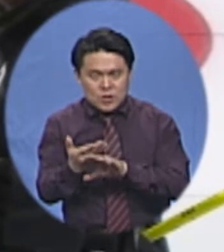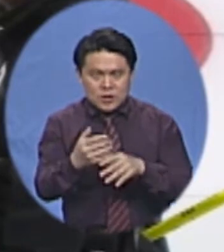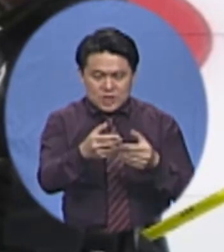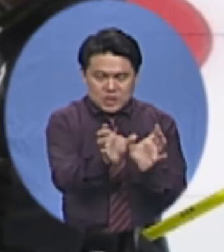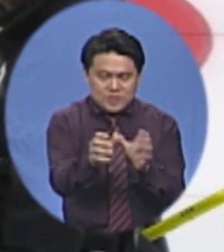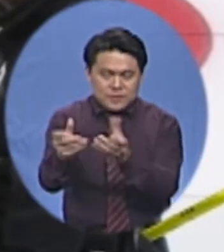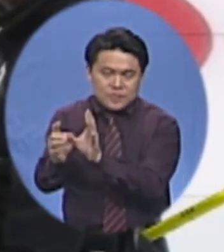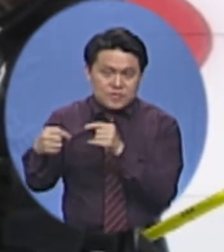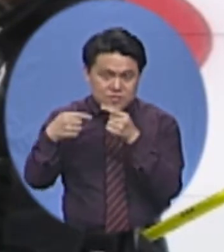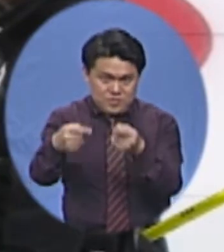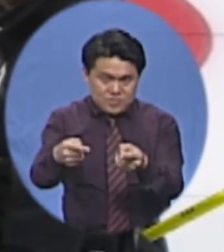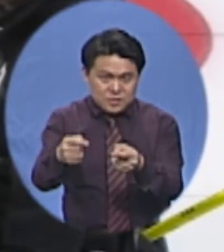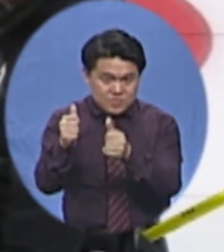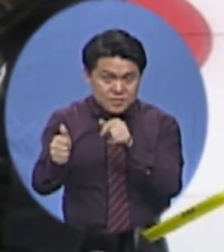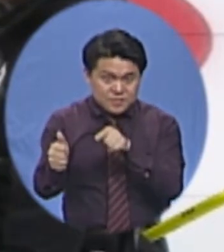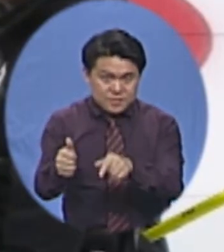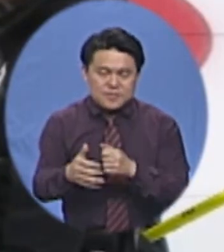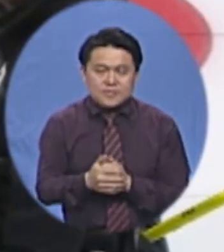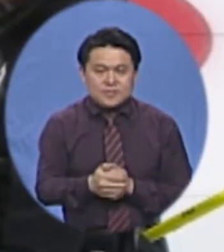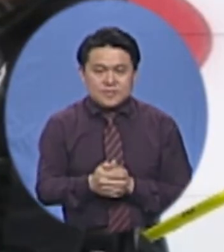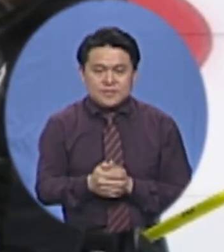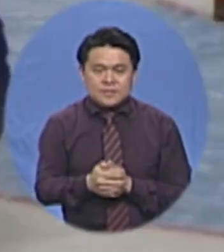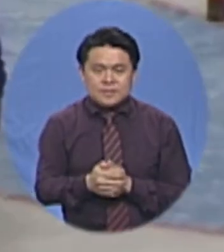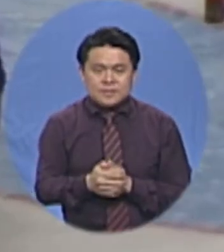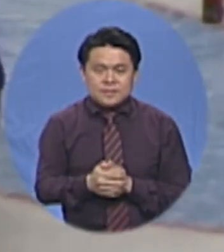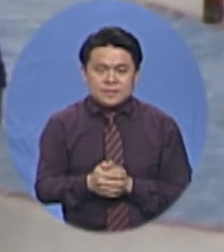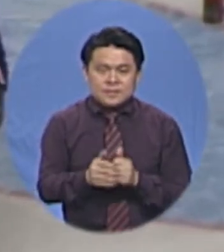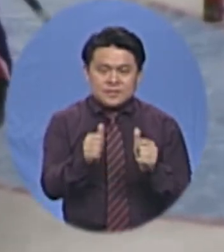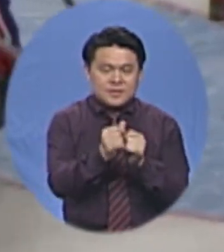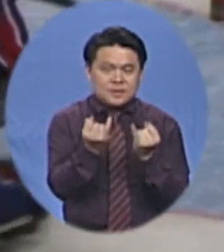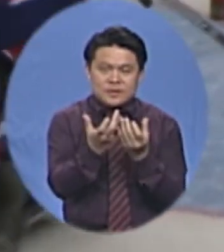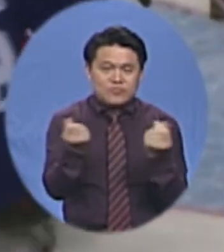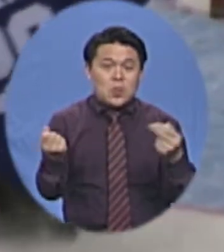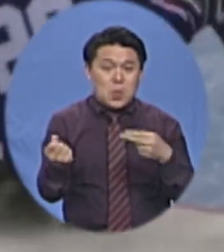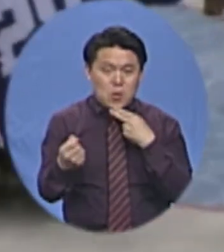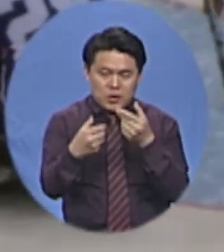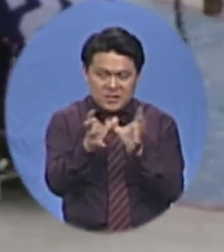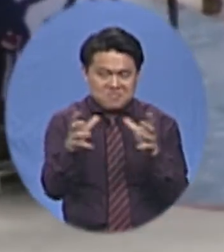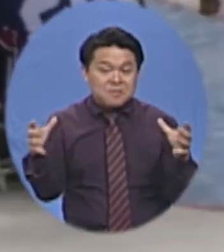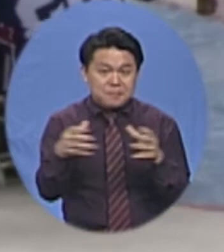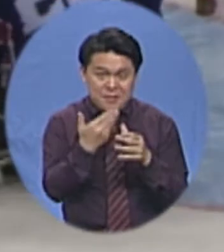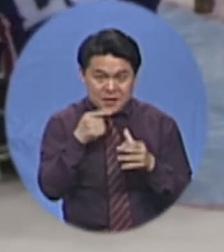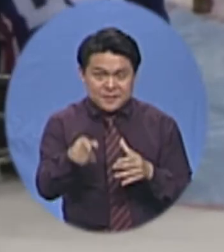팀으로 출전하는 단체전 경기들인데요. 남녀 구분 없이 팀을